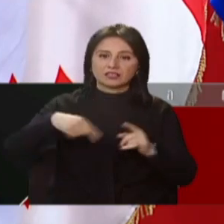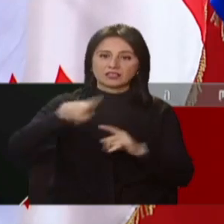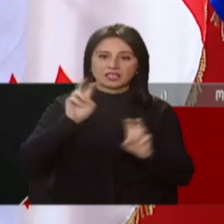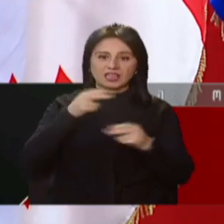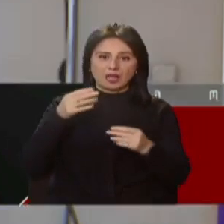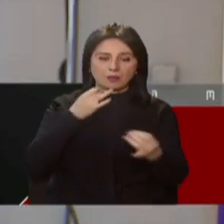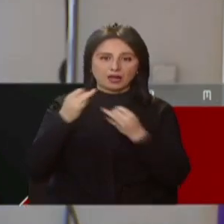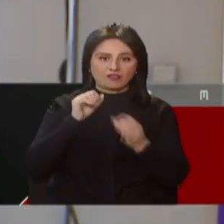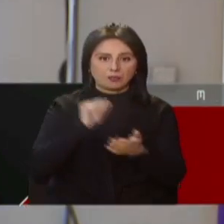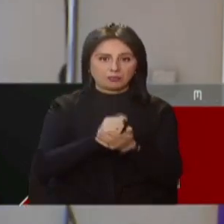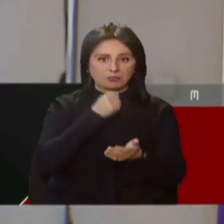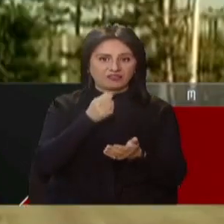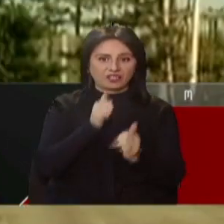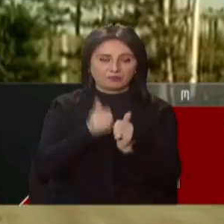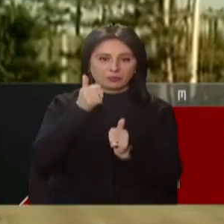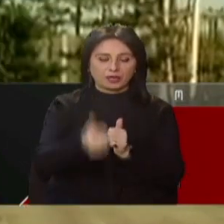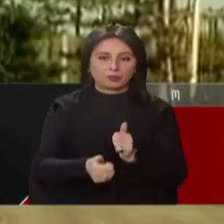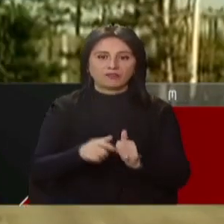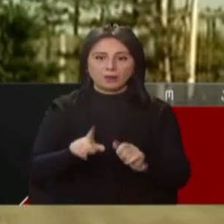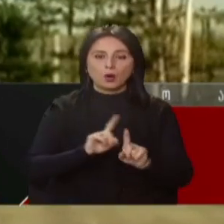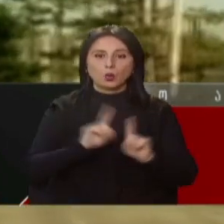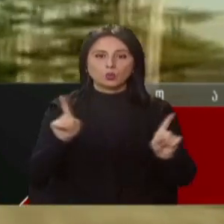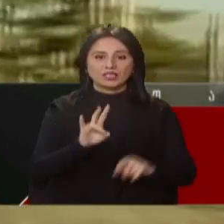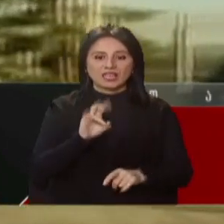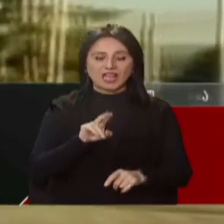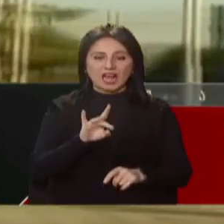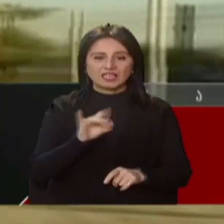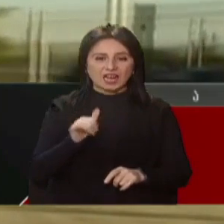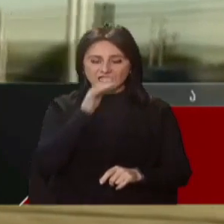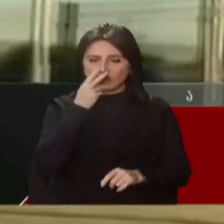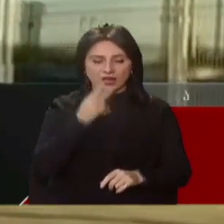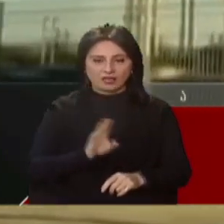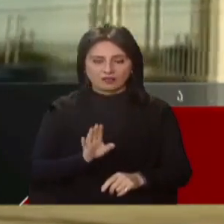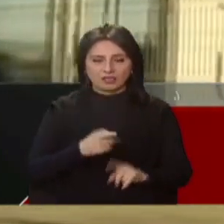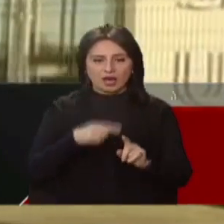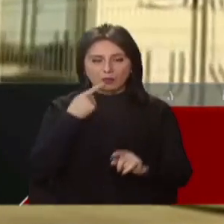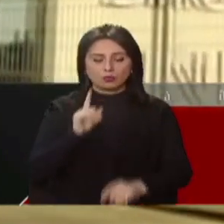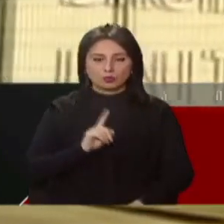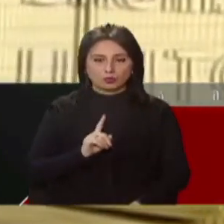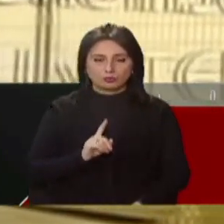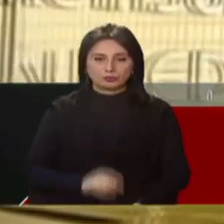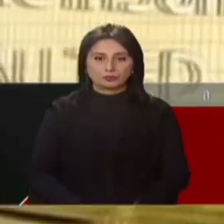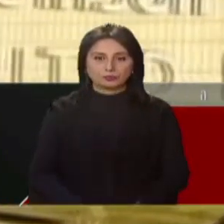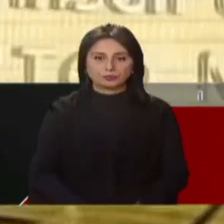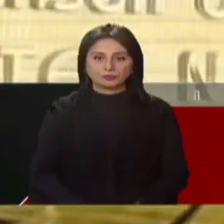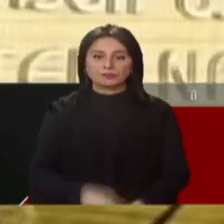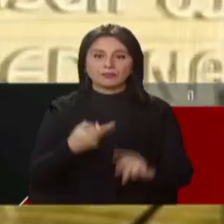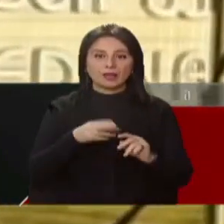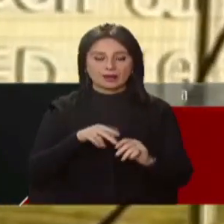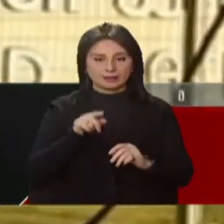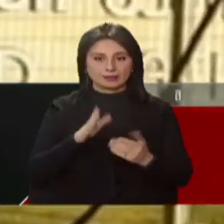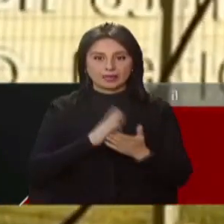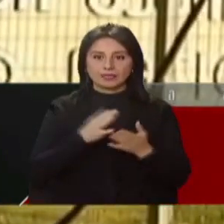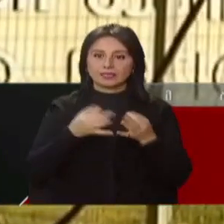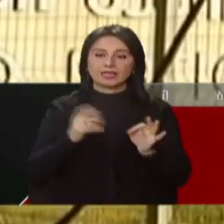თემასთან დაკავშირებით ბრიფინგი. ამაში უცნაურს ირაკლი ნადირაძე ვერაფერს ვერ ხედავს, ამბობს, რომ ეს